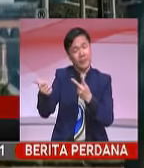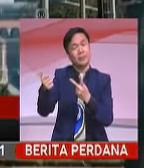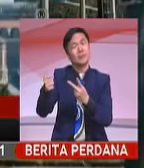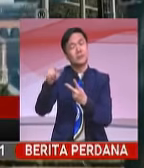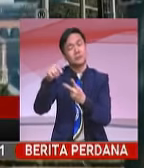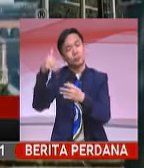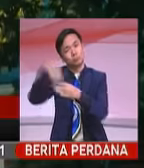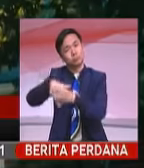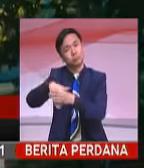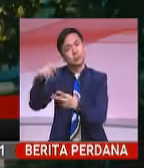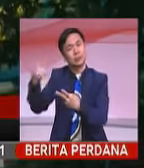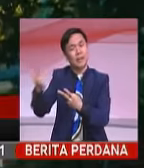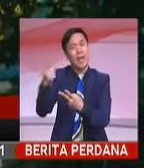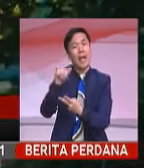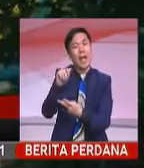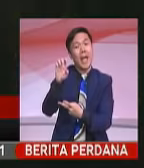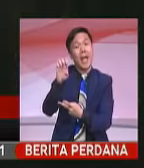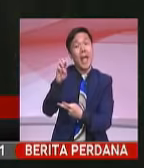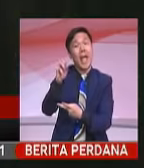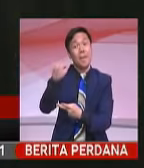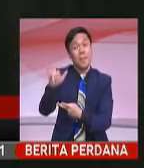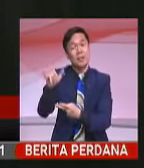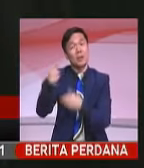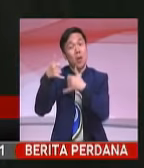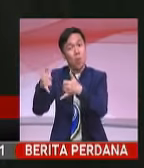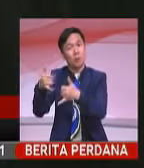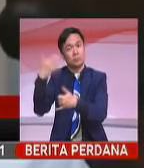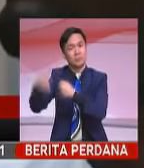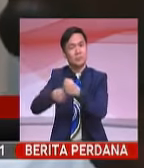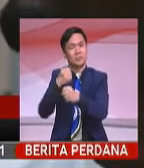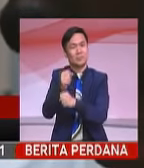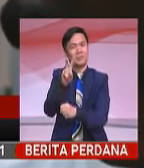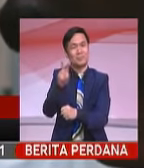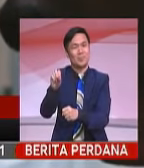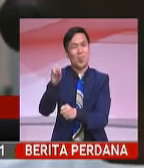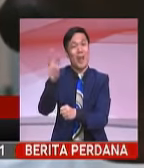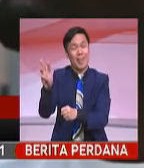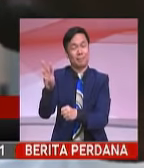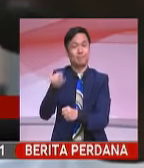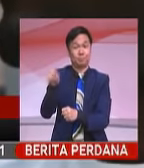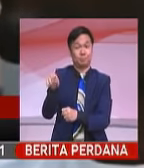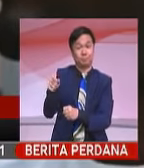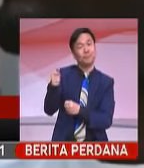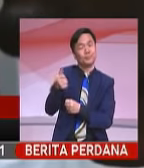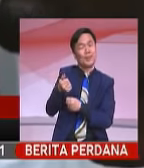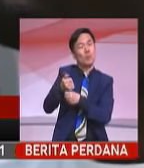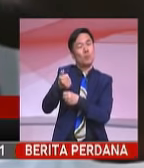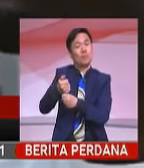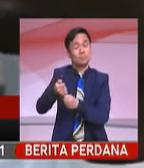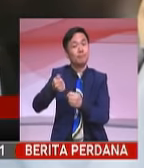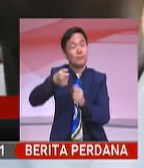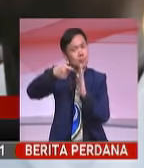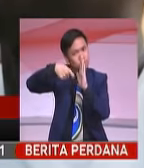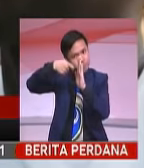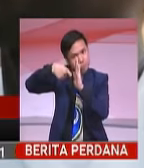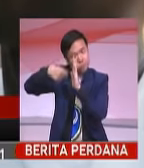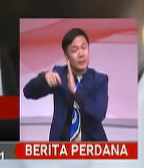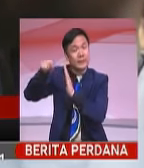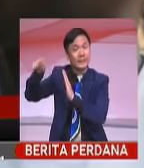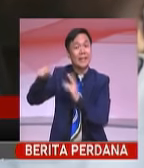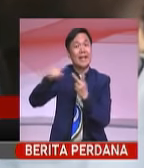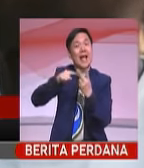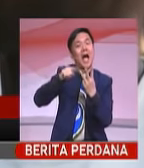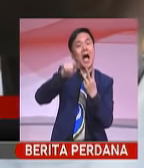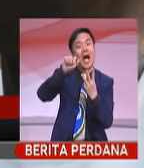Documentary Emmy Awards pada tahun 2016. Poh juga berpengalaman luas dalam penerbitan dokumentari di Al